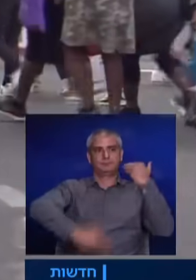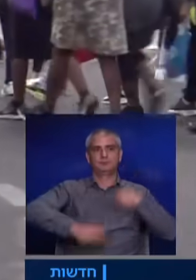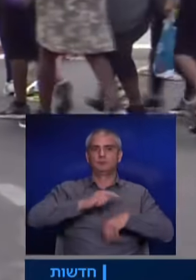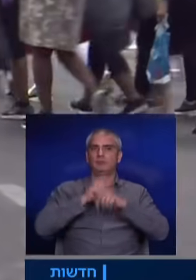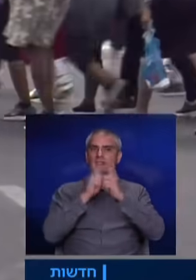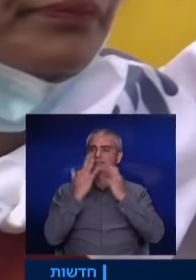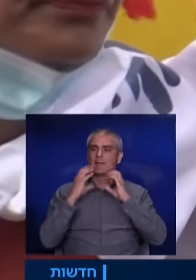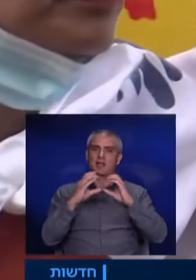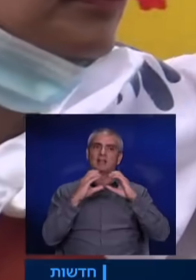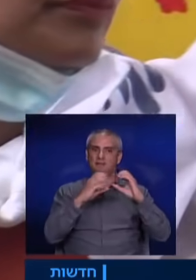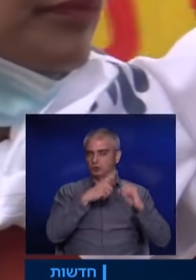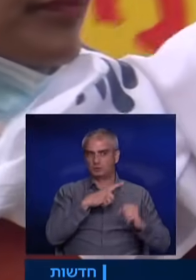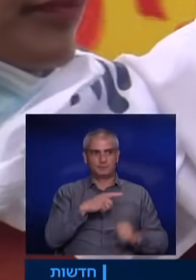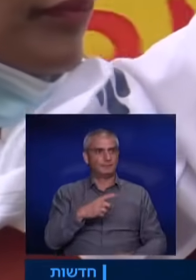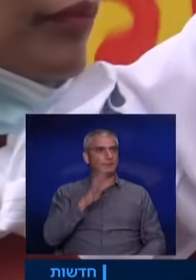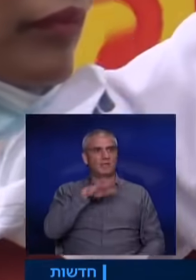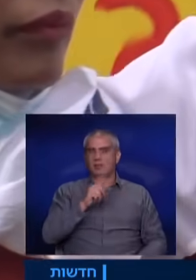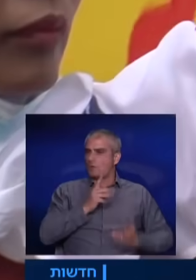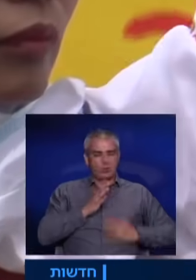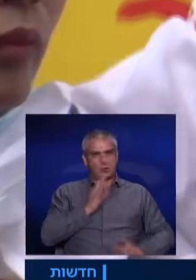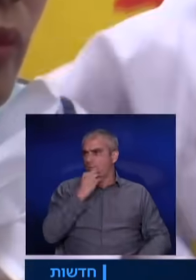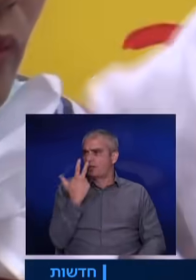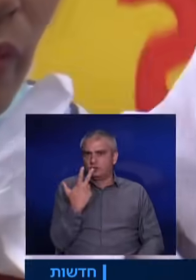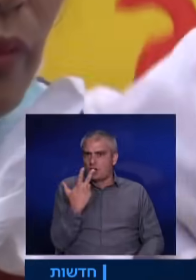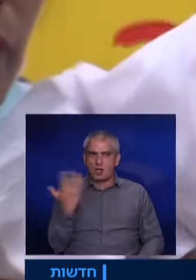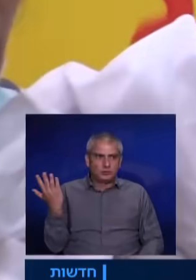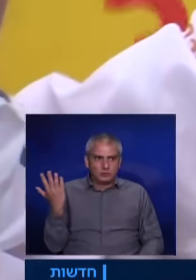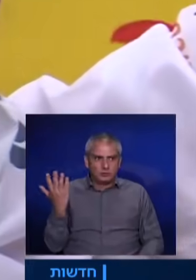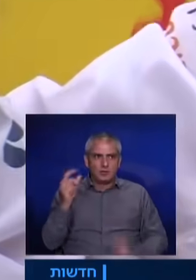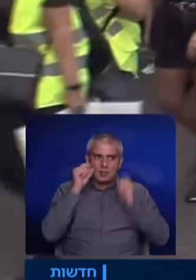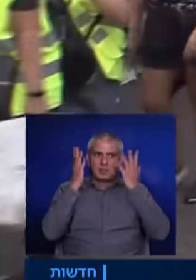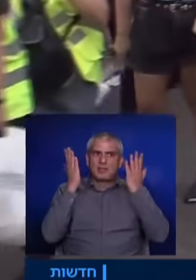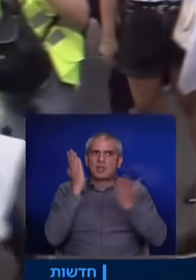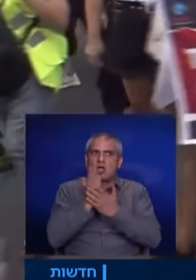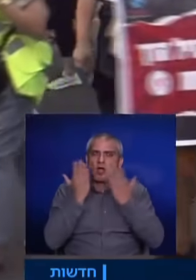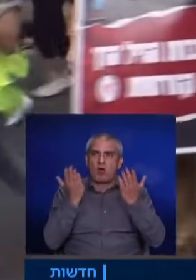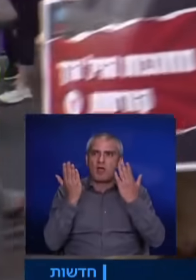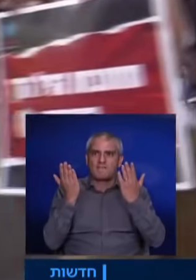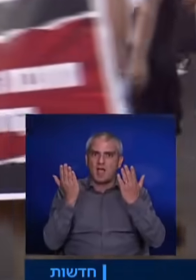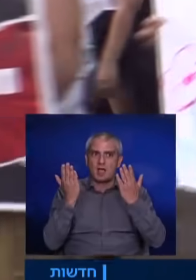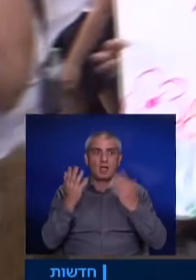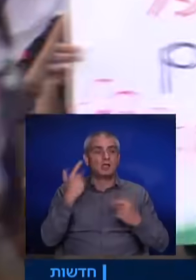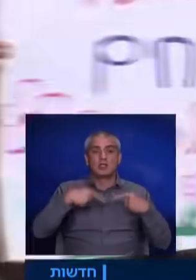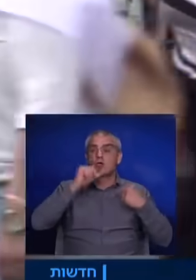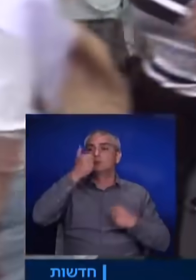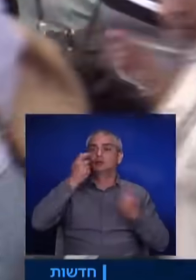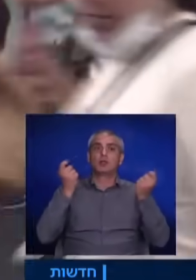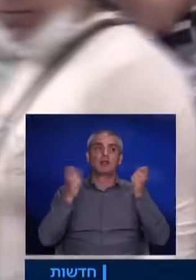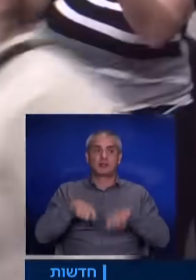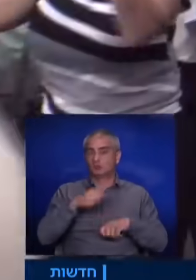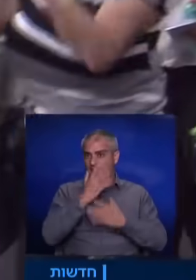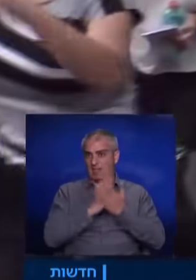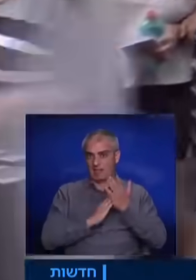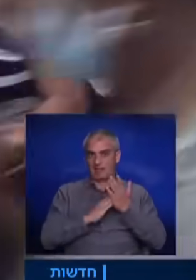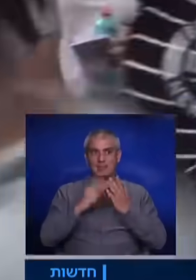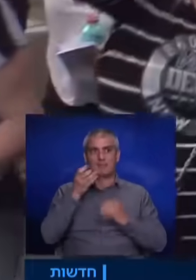כמה צירי תנועה. ילדים לא נולדו בגיל 3! תתעוררו כבר! זה היה היום הראשון לשביתה החלקית במערך